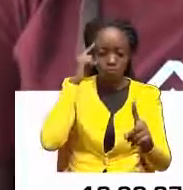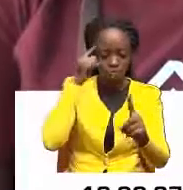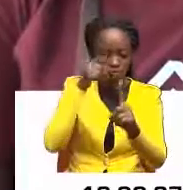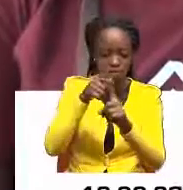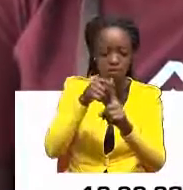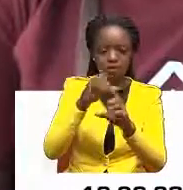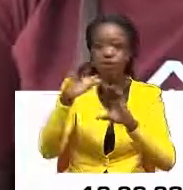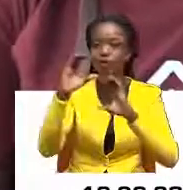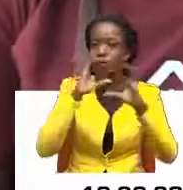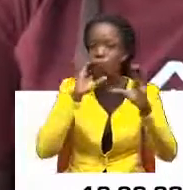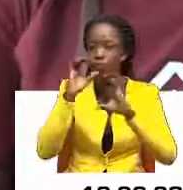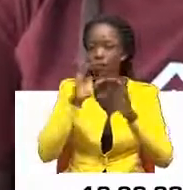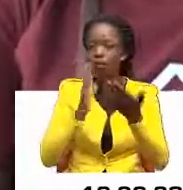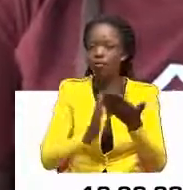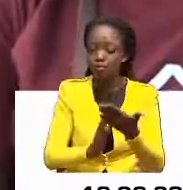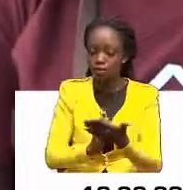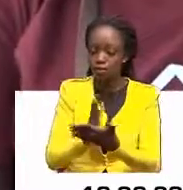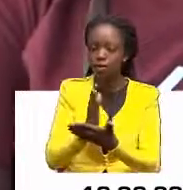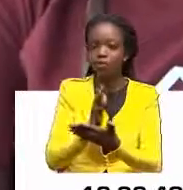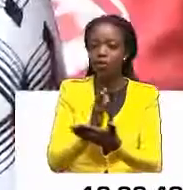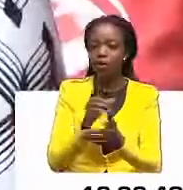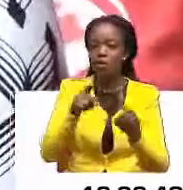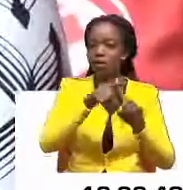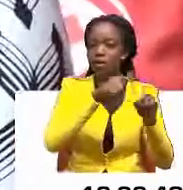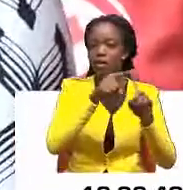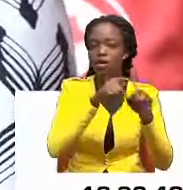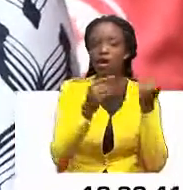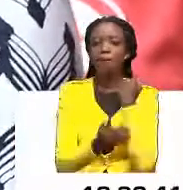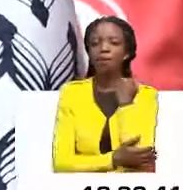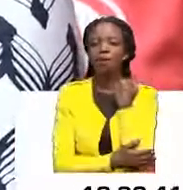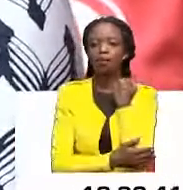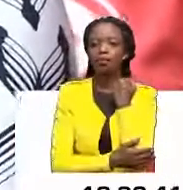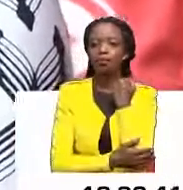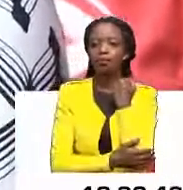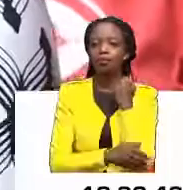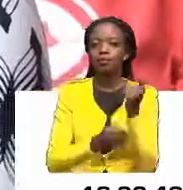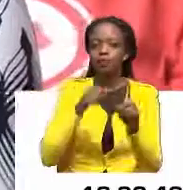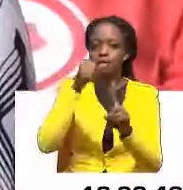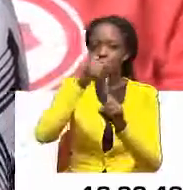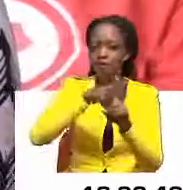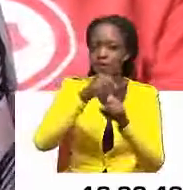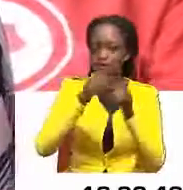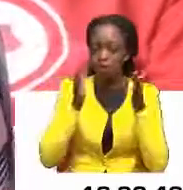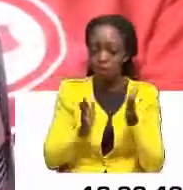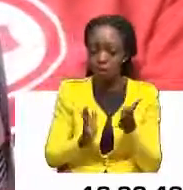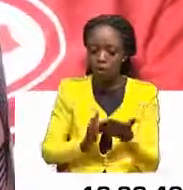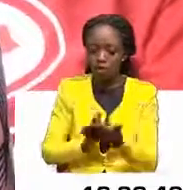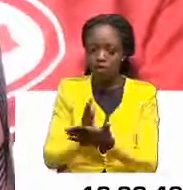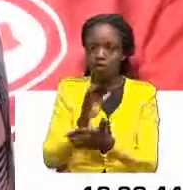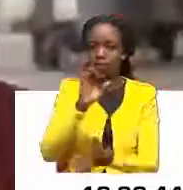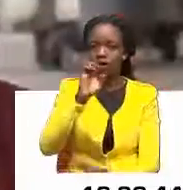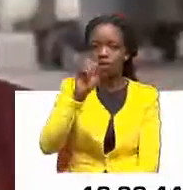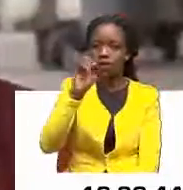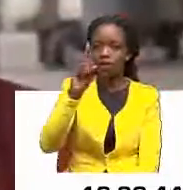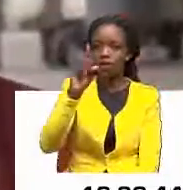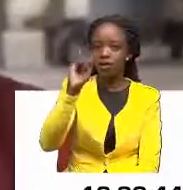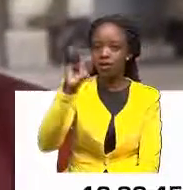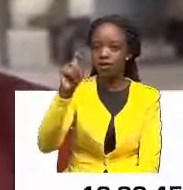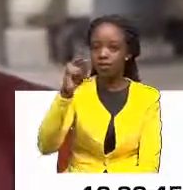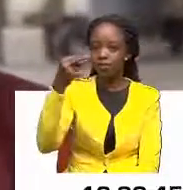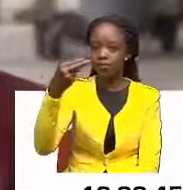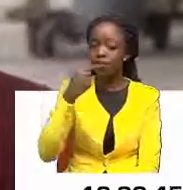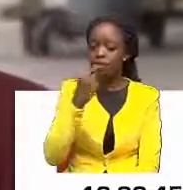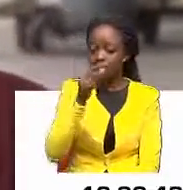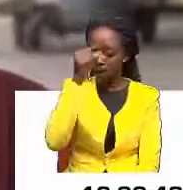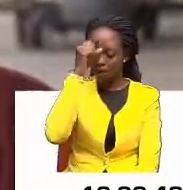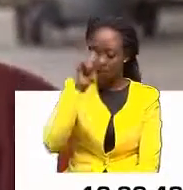for speaking out extrajudicial killings. Mtetezi wa haki za binadamu Editor Ochieng amesema kuwa serikali